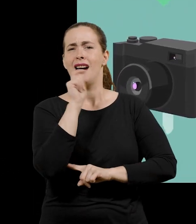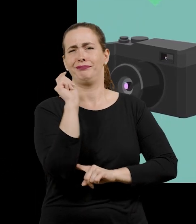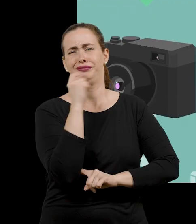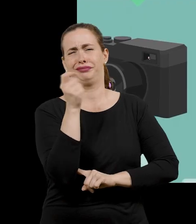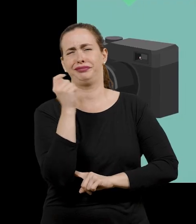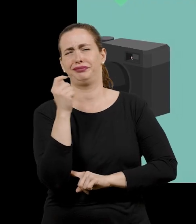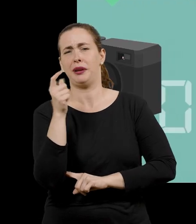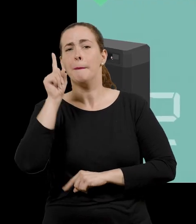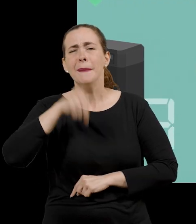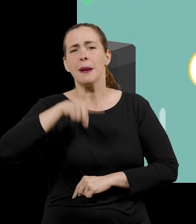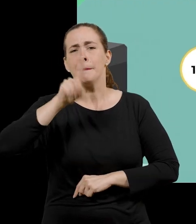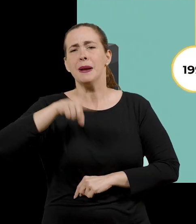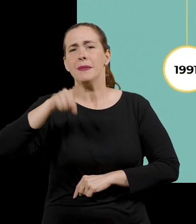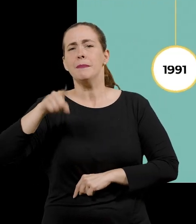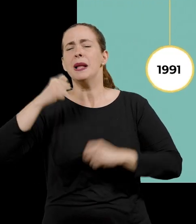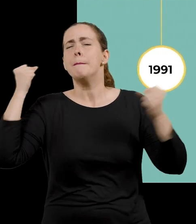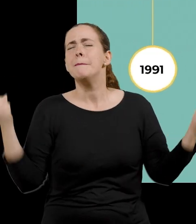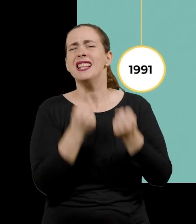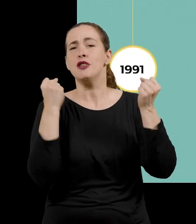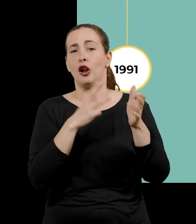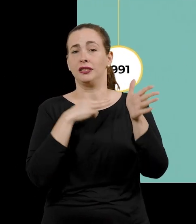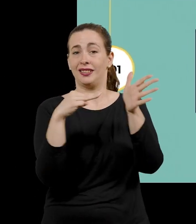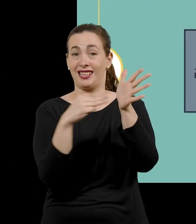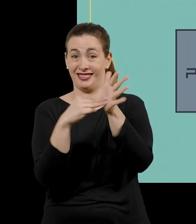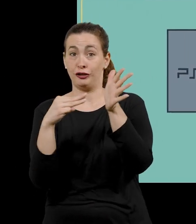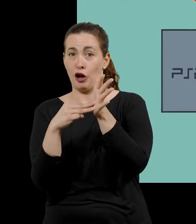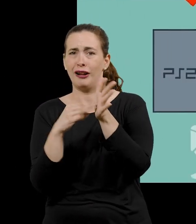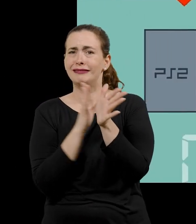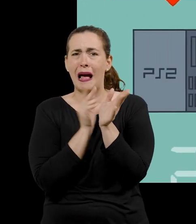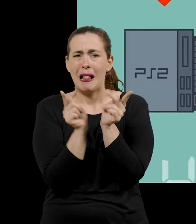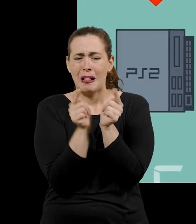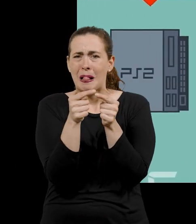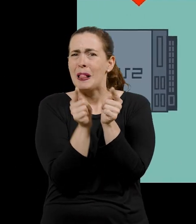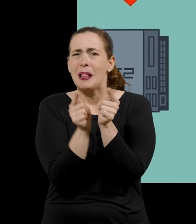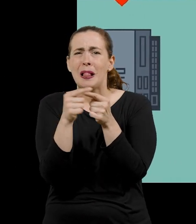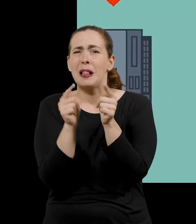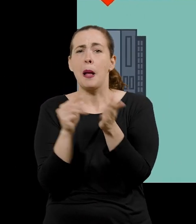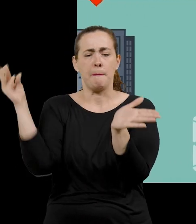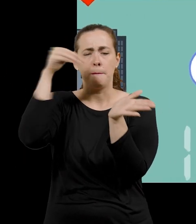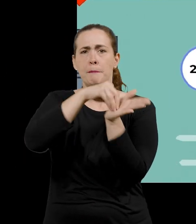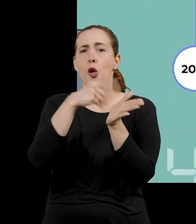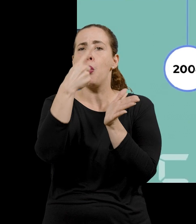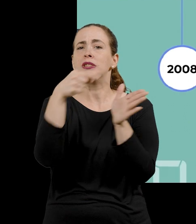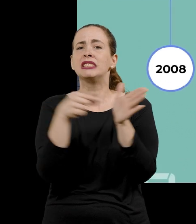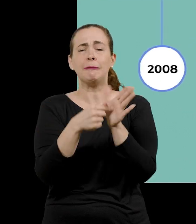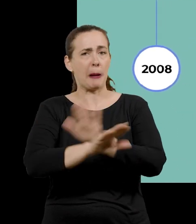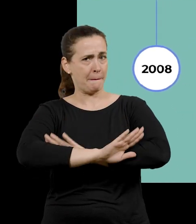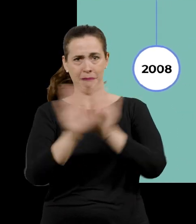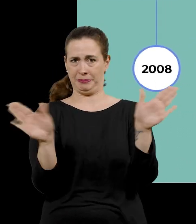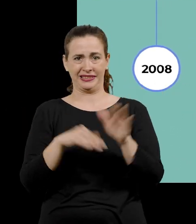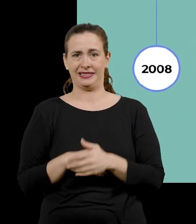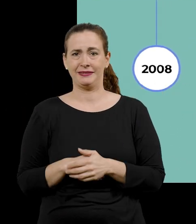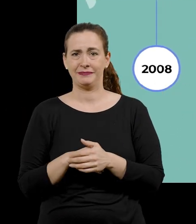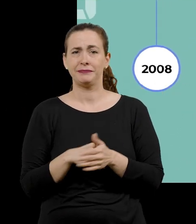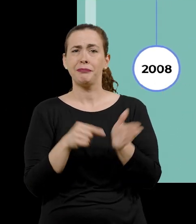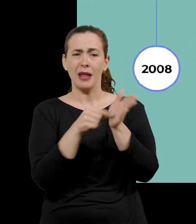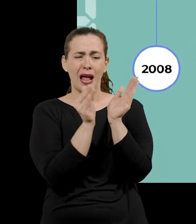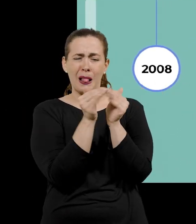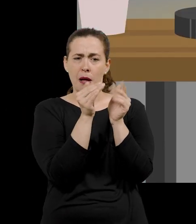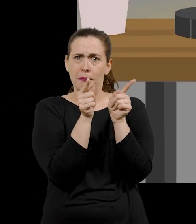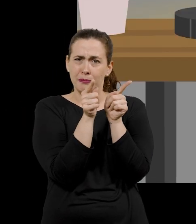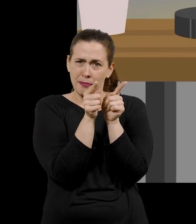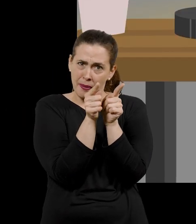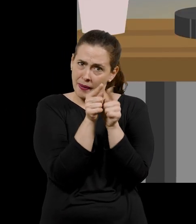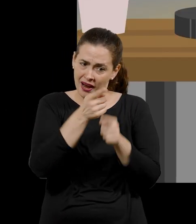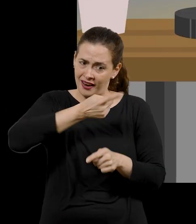hem arribat a integrar milers de milions de transistors de poques desenes de nanòmetres en un sol xip. Estem arribant al límit de les